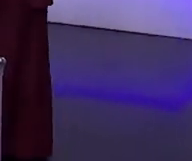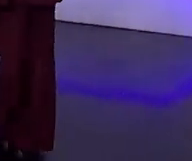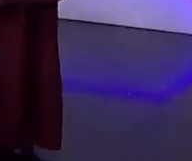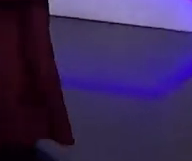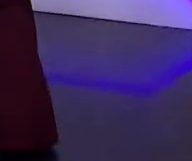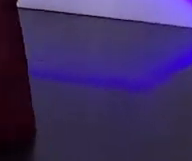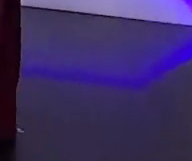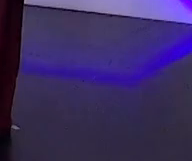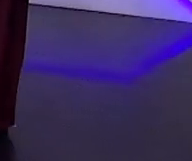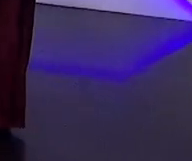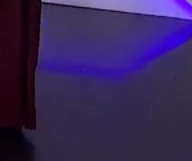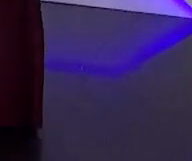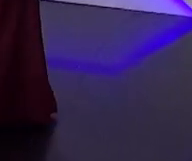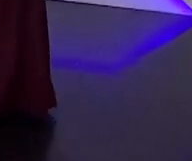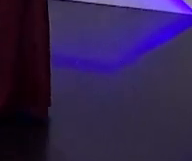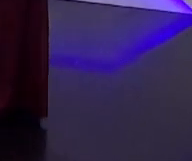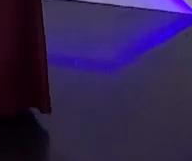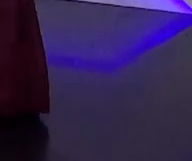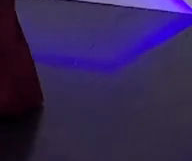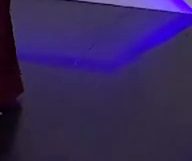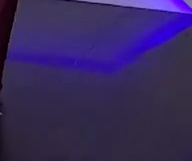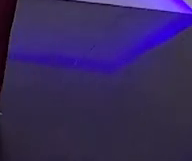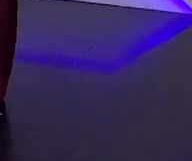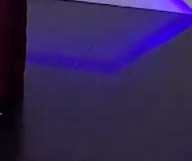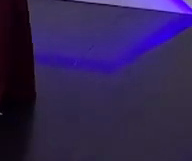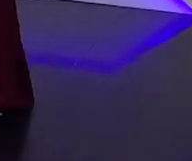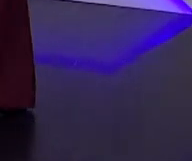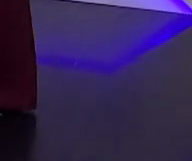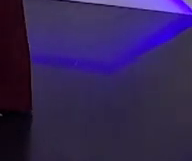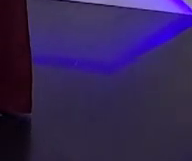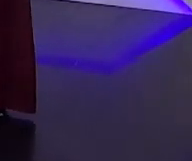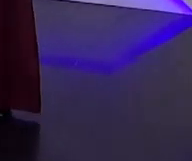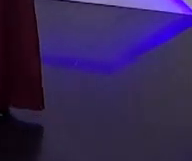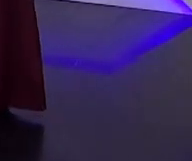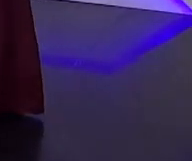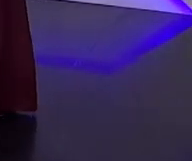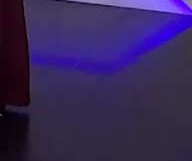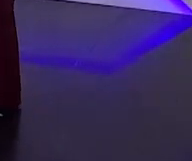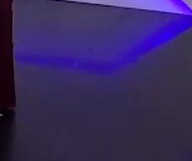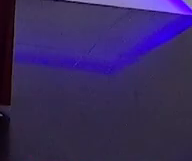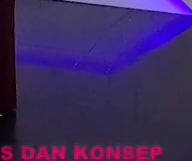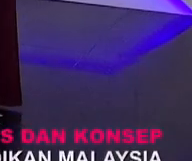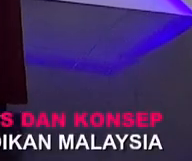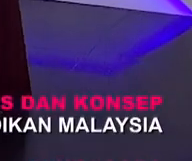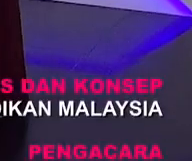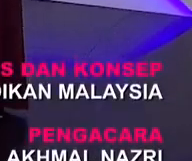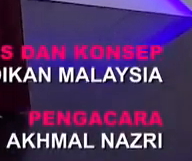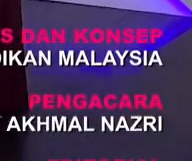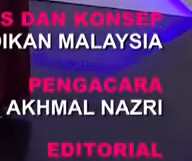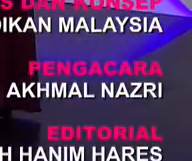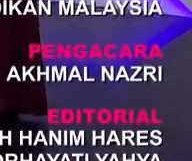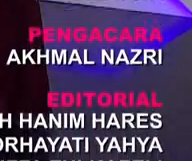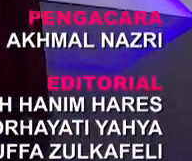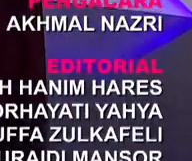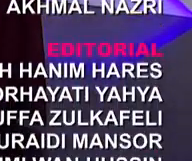Nanti jadi pokok. Saya sebatang pokok, pokok buat